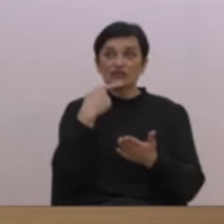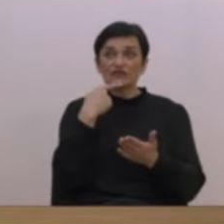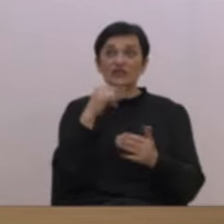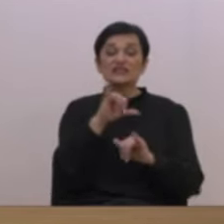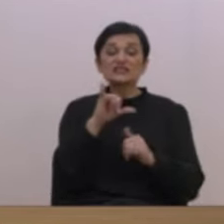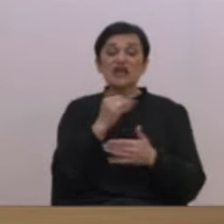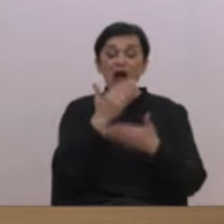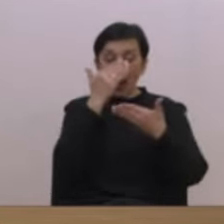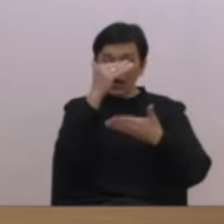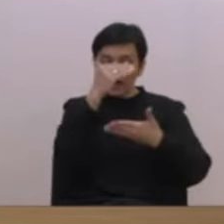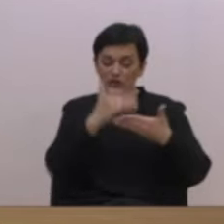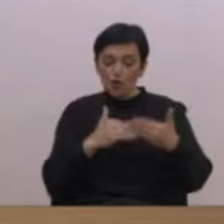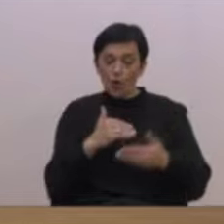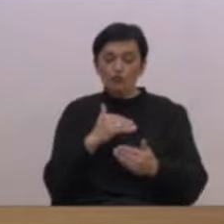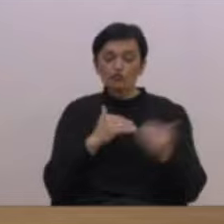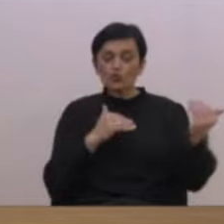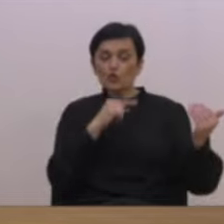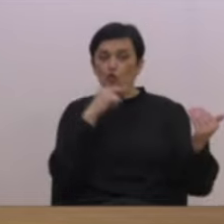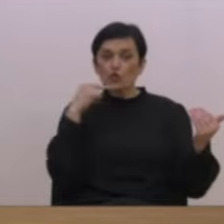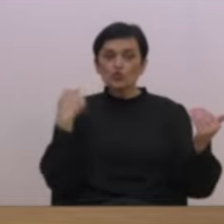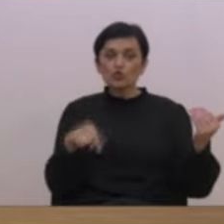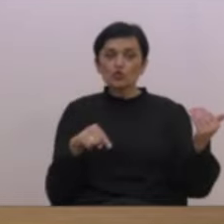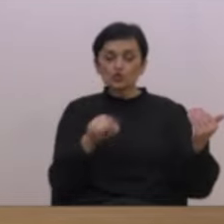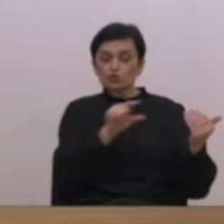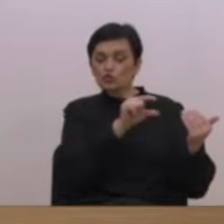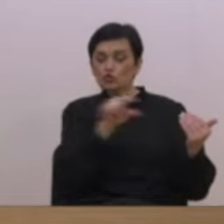Sadari, aici, tret, prorusuli, pasaji.